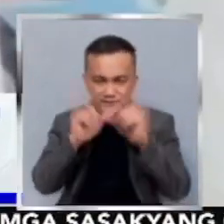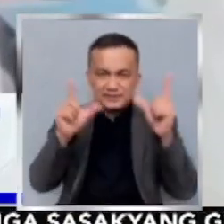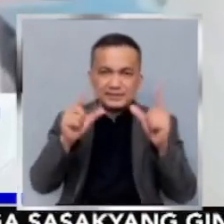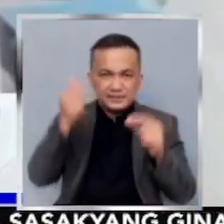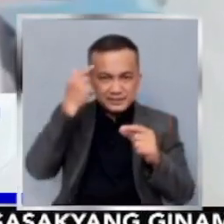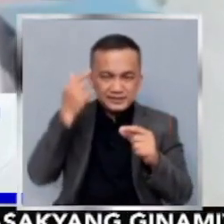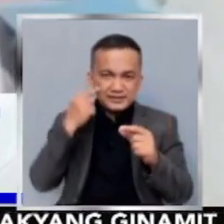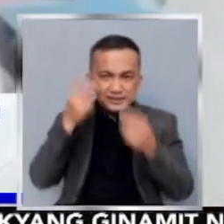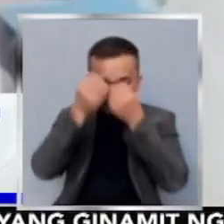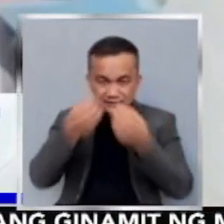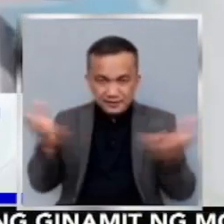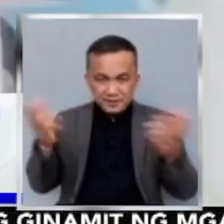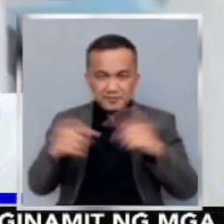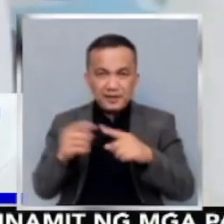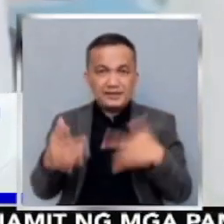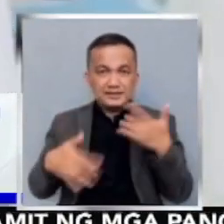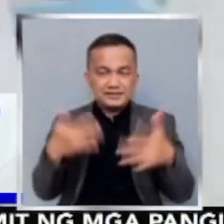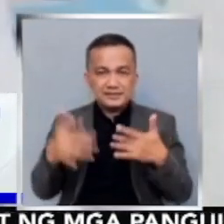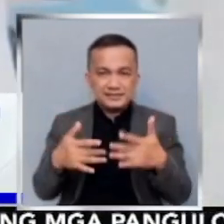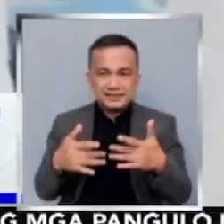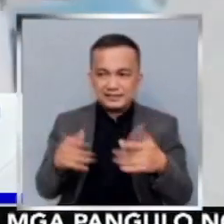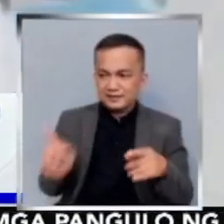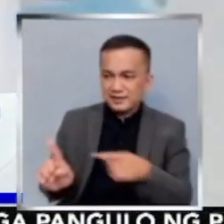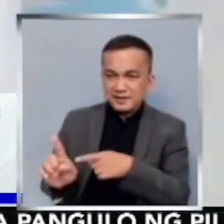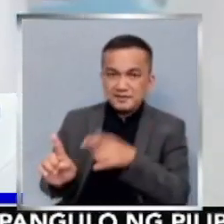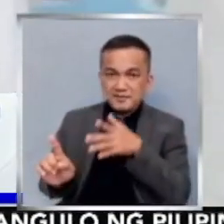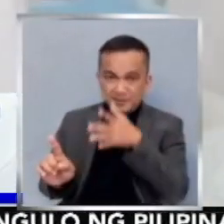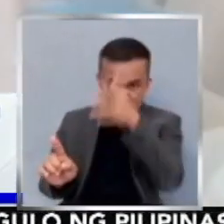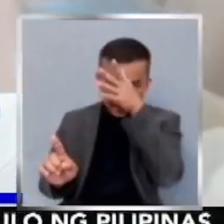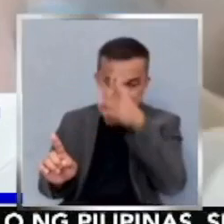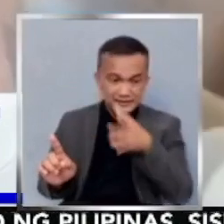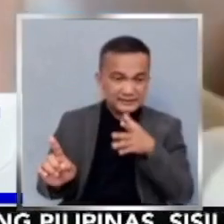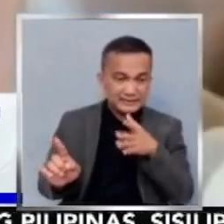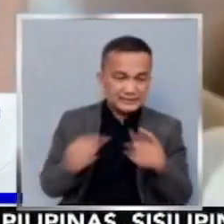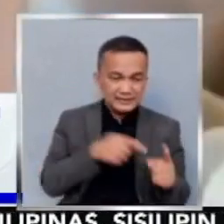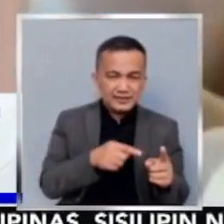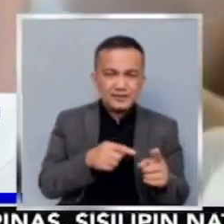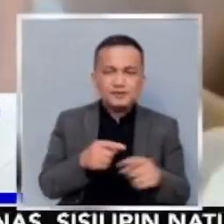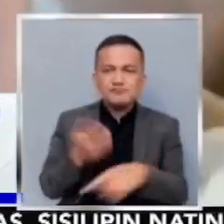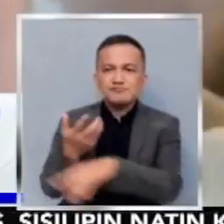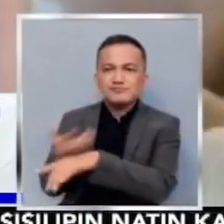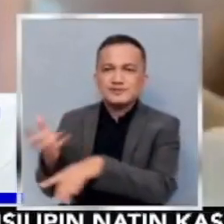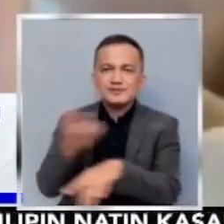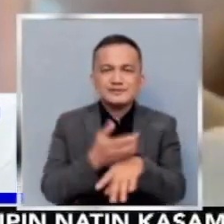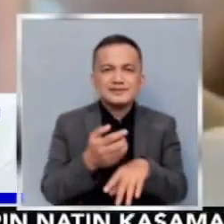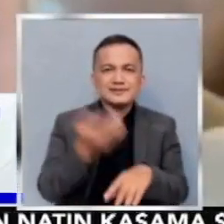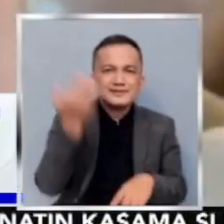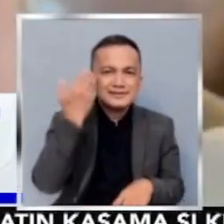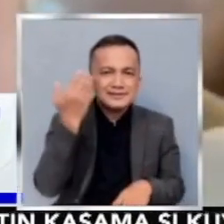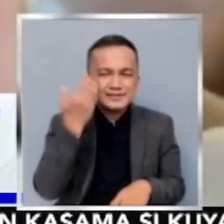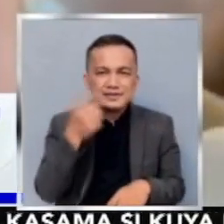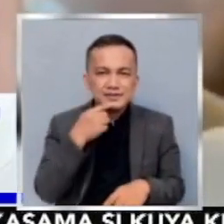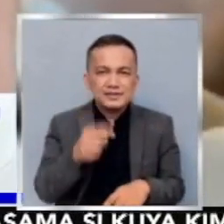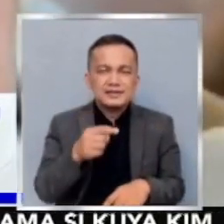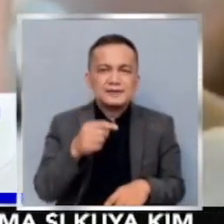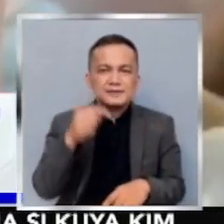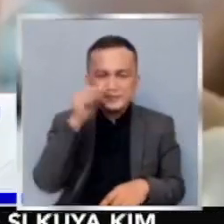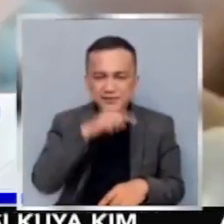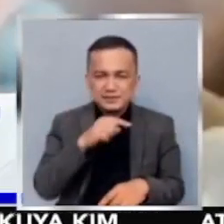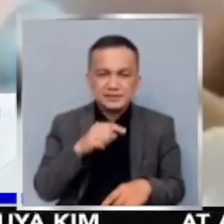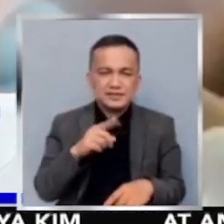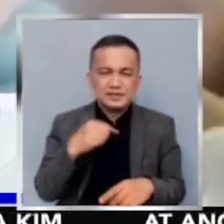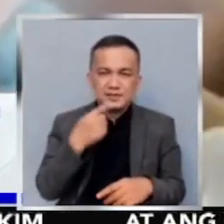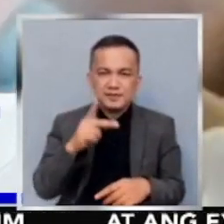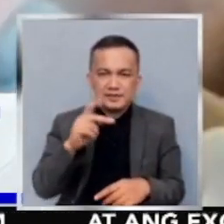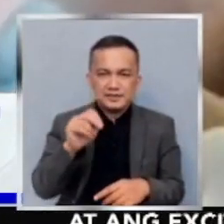ang excited daddy and mommy-to-be, na-prank pa. Sabi ng kapatid ni Rocco na si Kyle, malalaman daw ang gender